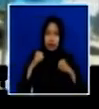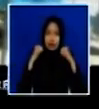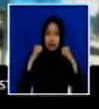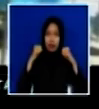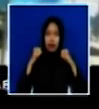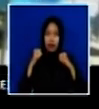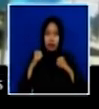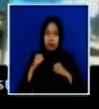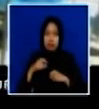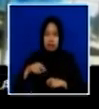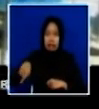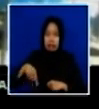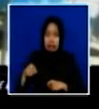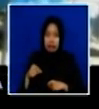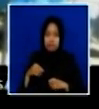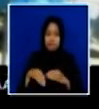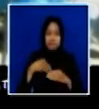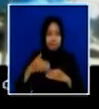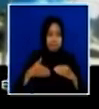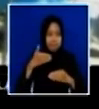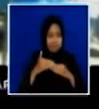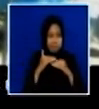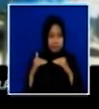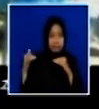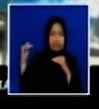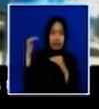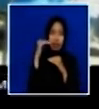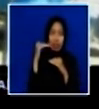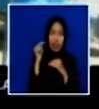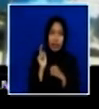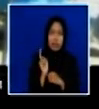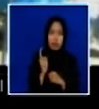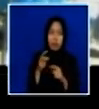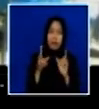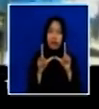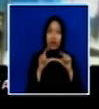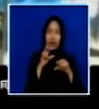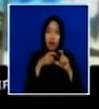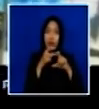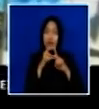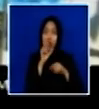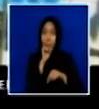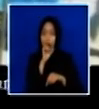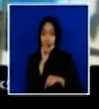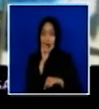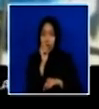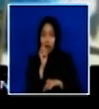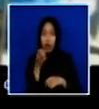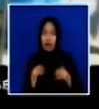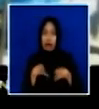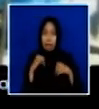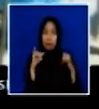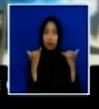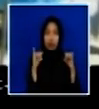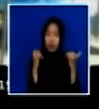ini ini akan terus meningkat dan ini karena diri widoro ini juga punya potensi wisata